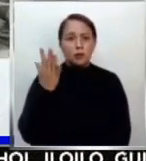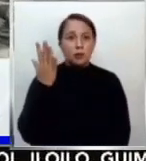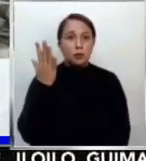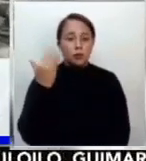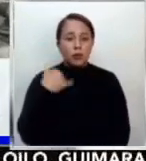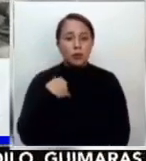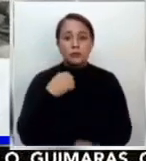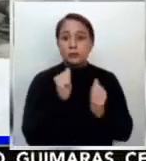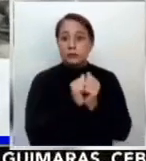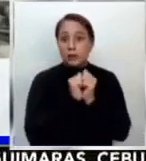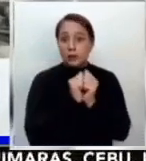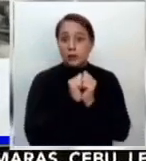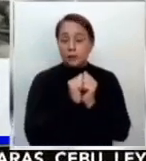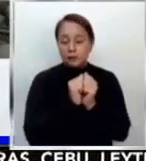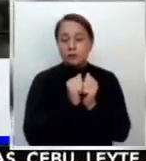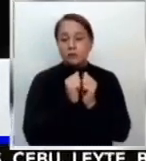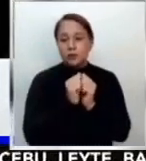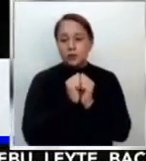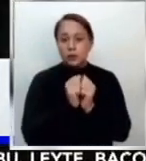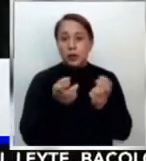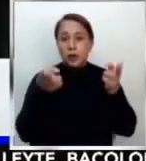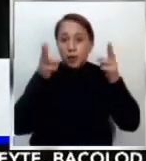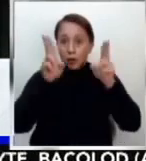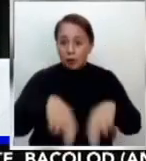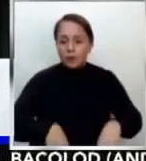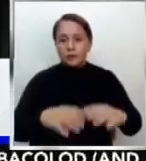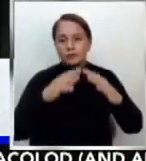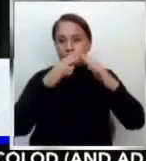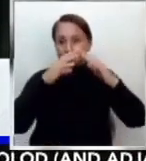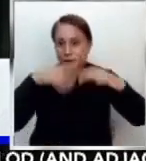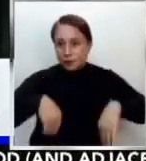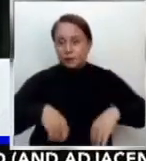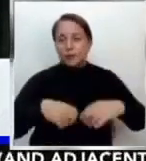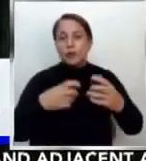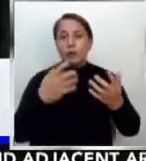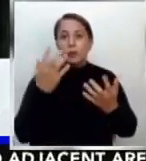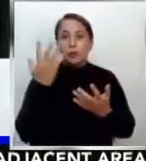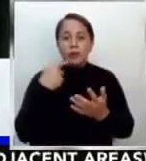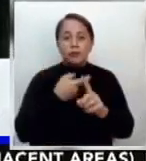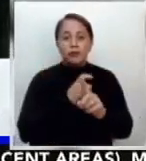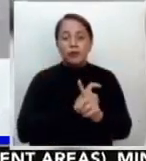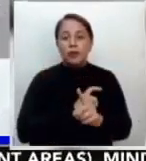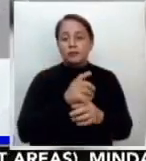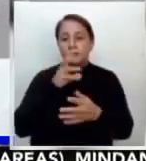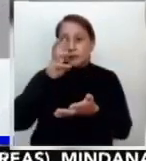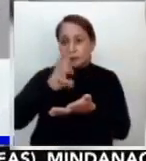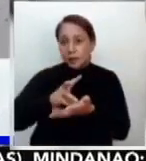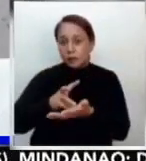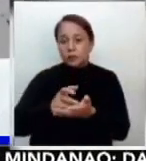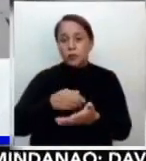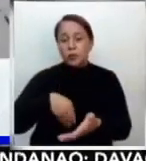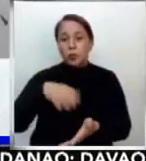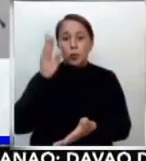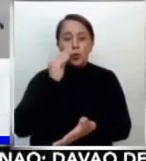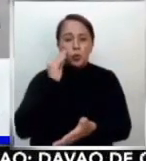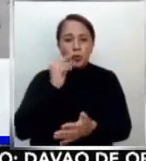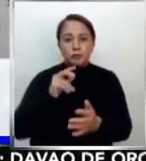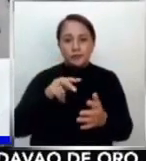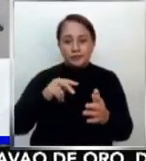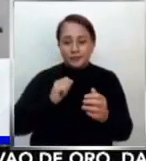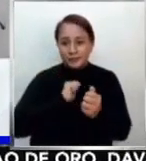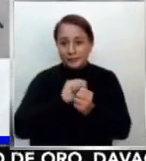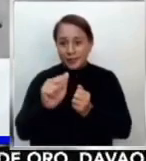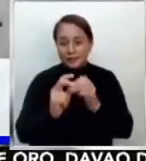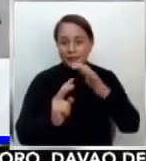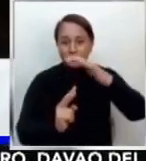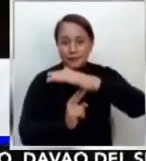si Carmi nang mangyari ang trahedya. Galing daw sila noon ng bayan at pauwi na nang mapadaan sa naturang tulay. Isang